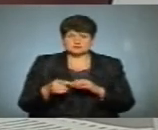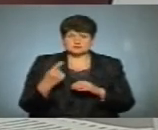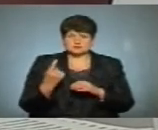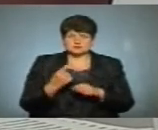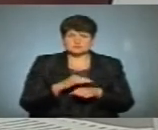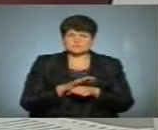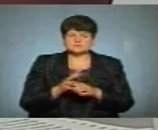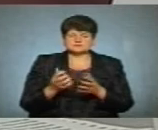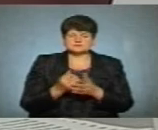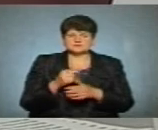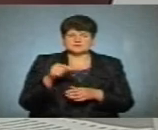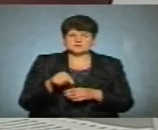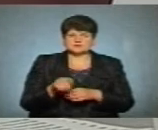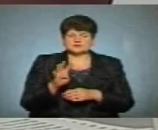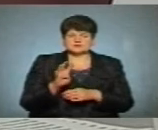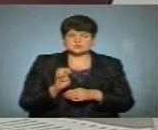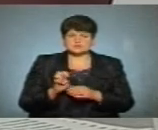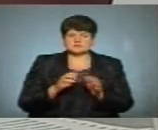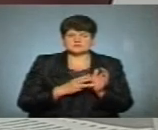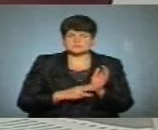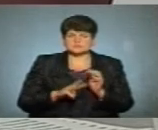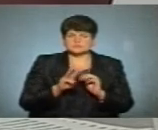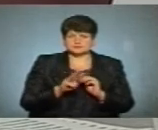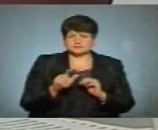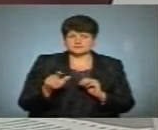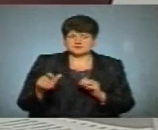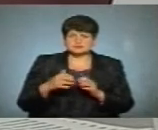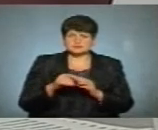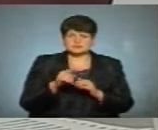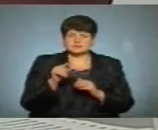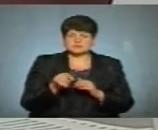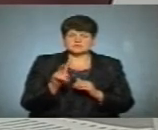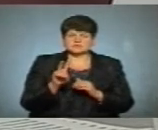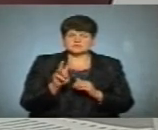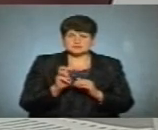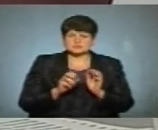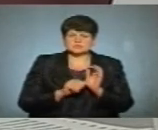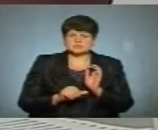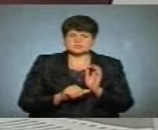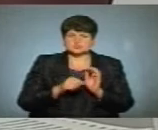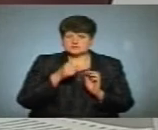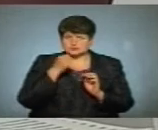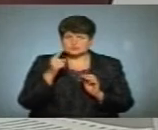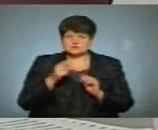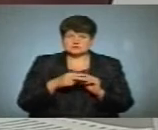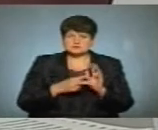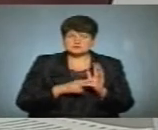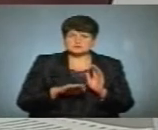коронавірус виявили у 1483 осіб, серед них 1366 дорослих, 117